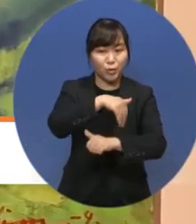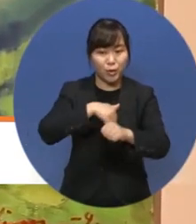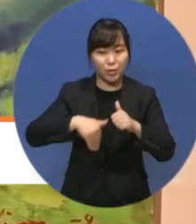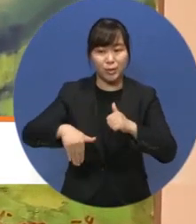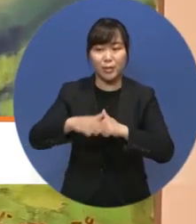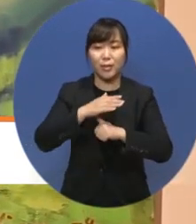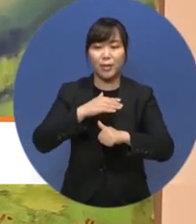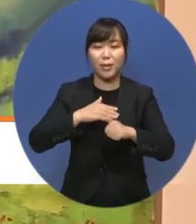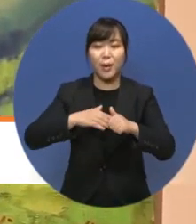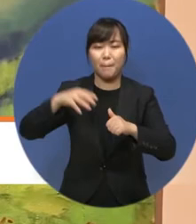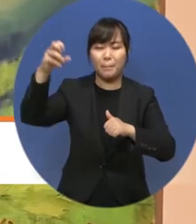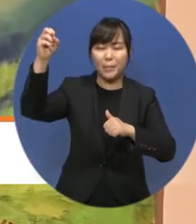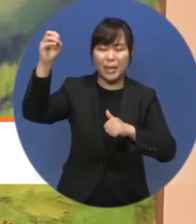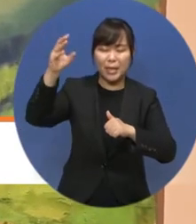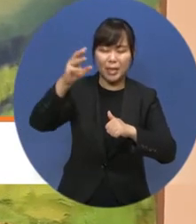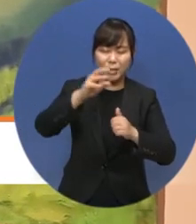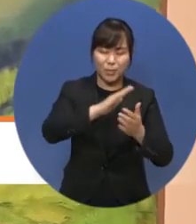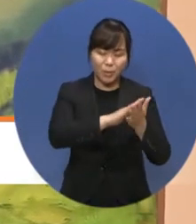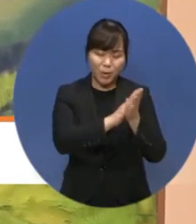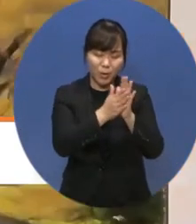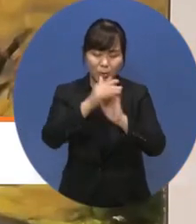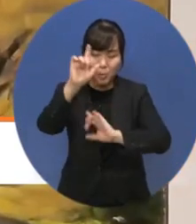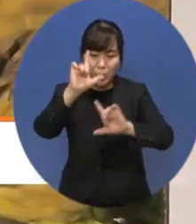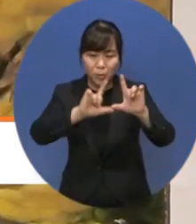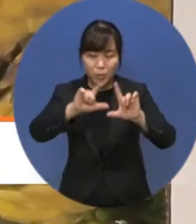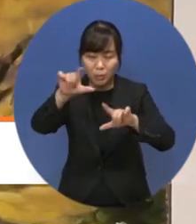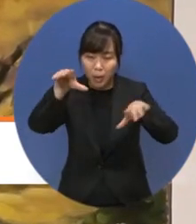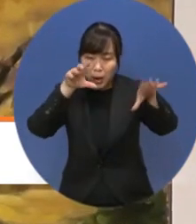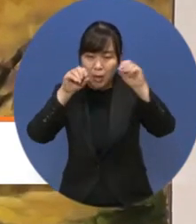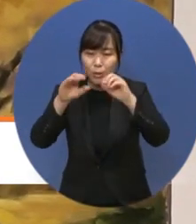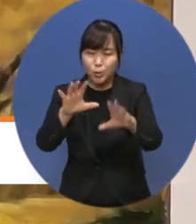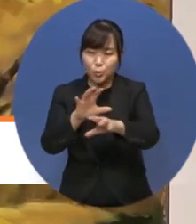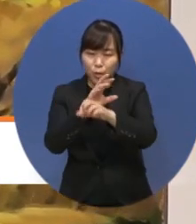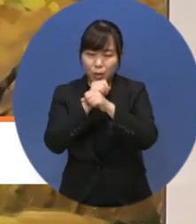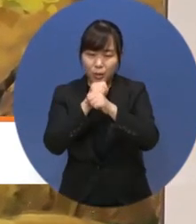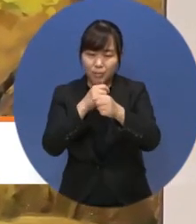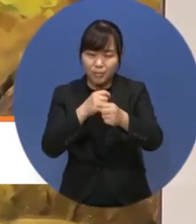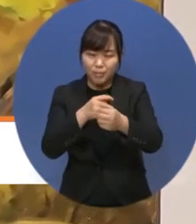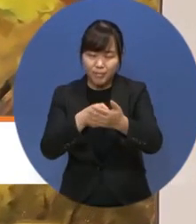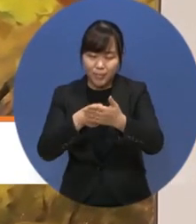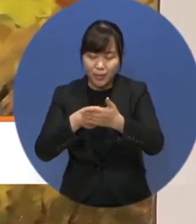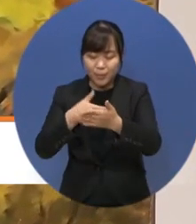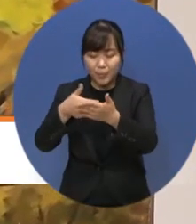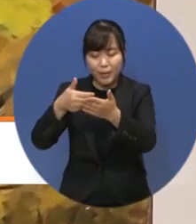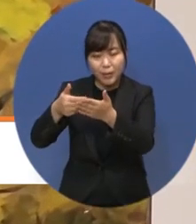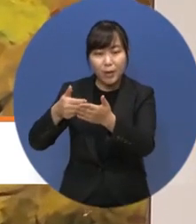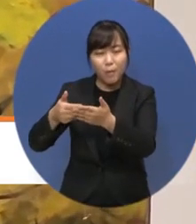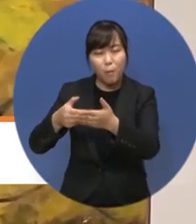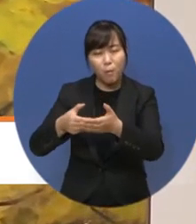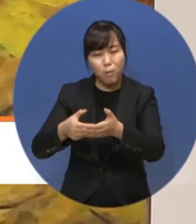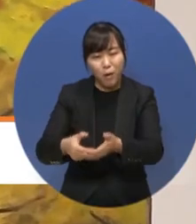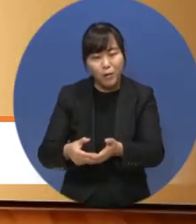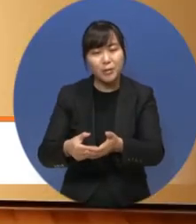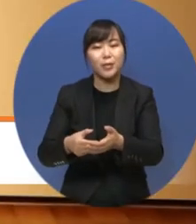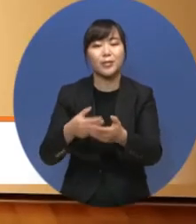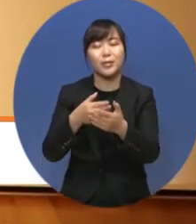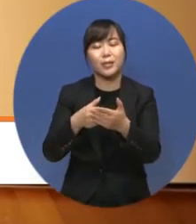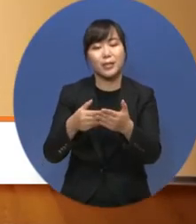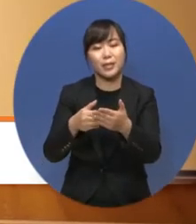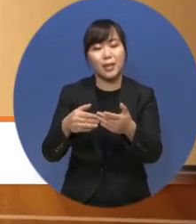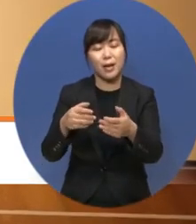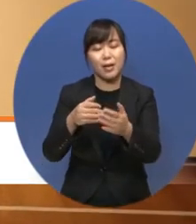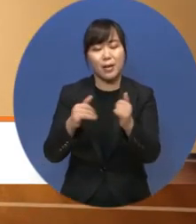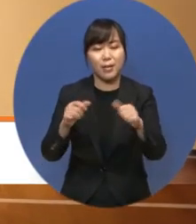풍경들이 빛에 의해 변하고 있는 순간을 포착해 축약되고 절제된 터치로 무게감을 줘 작가